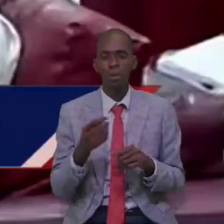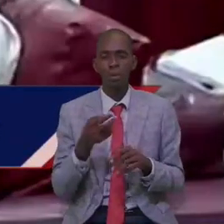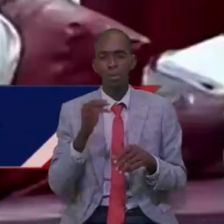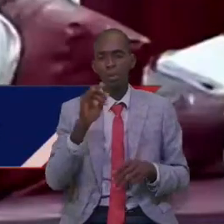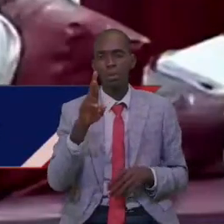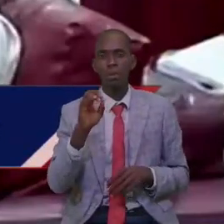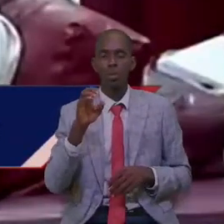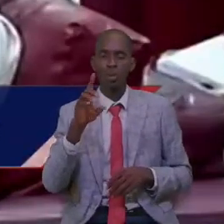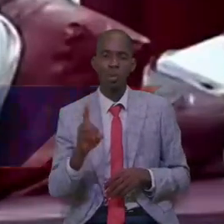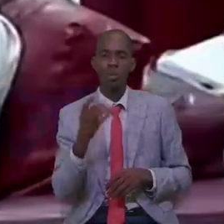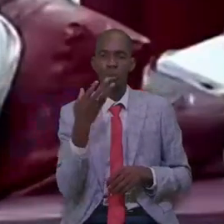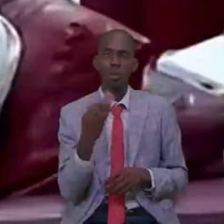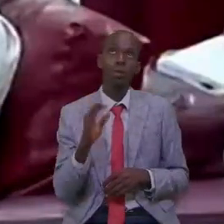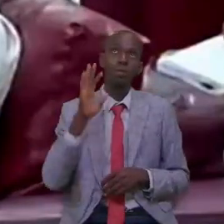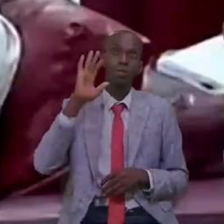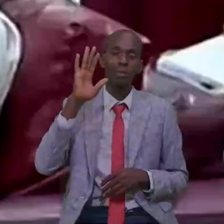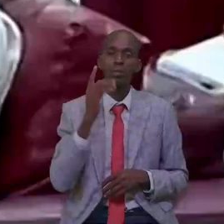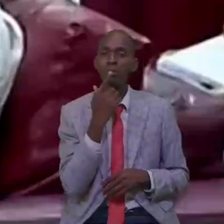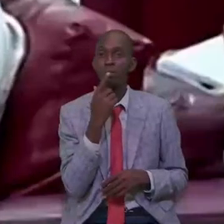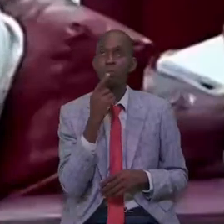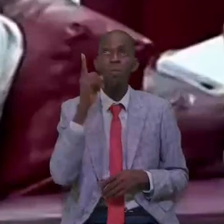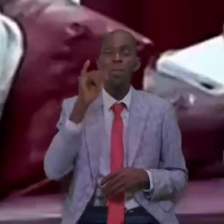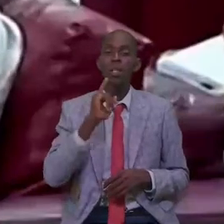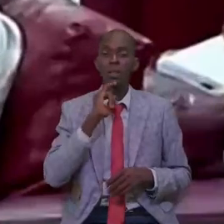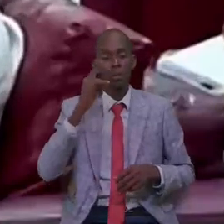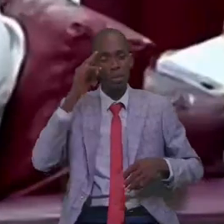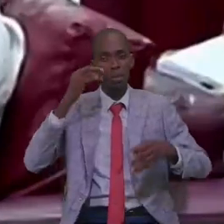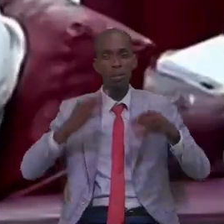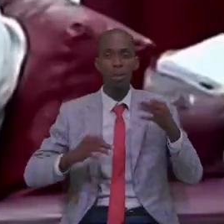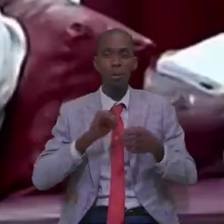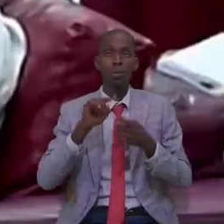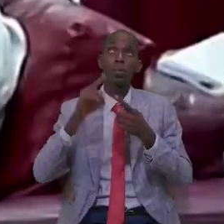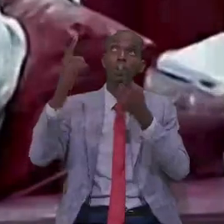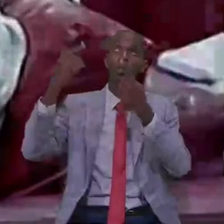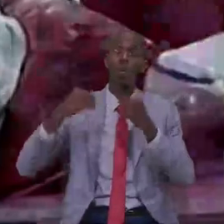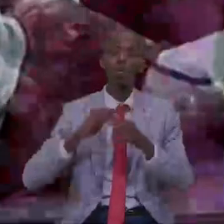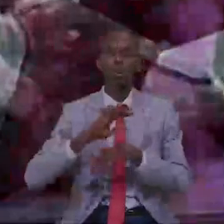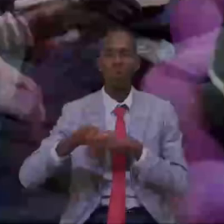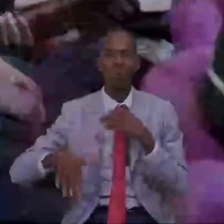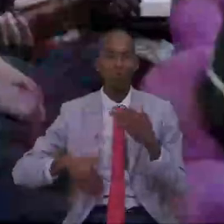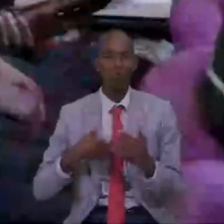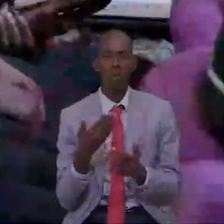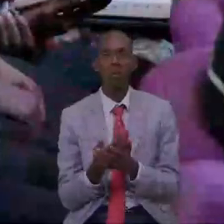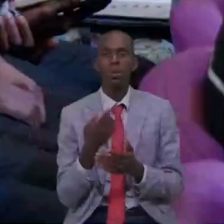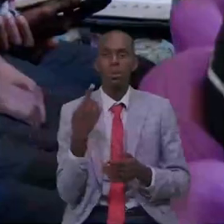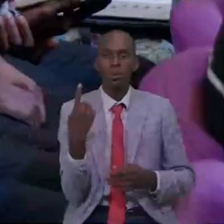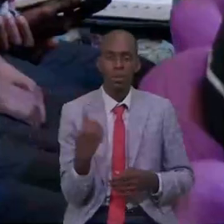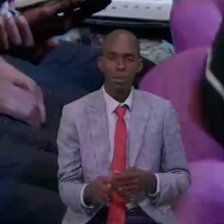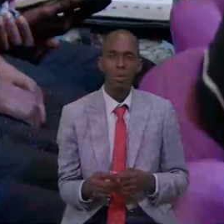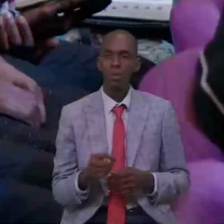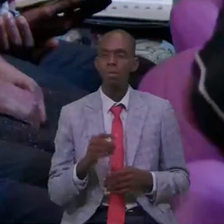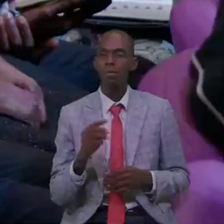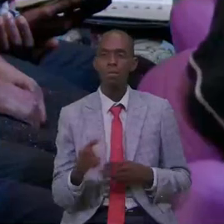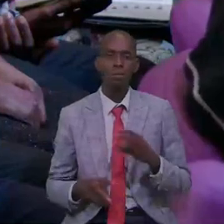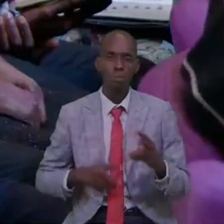d'une verge. Il est juge, et lorsqu'il viendra, tous les empires du monde, l'or,